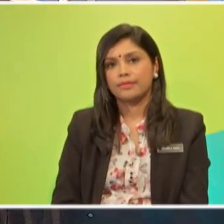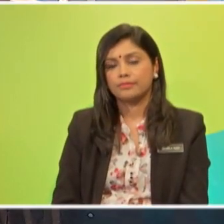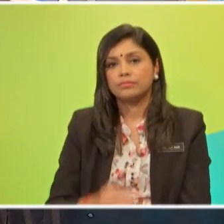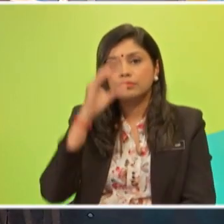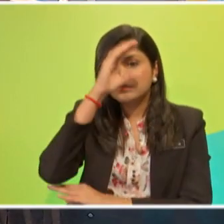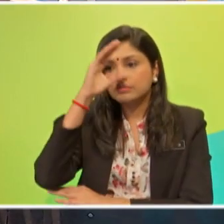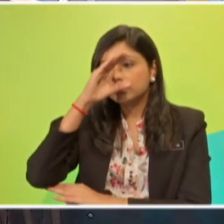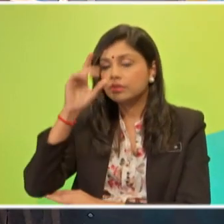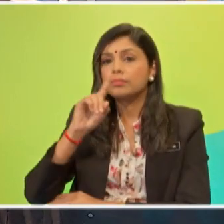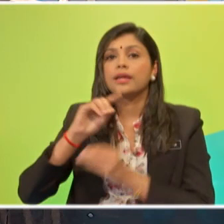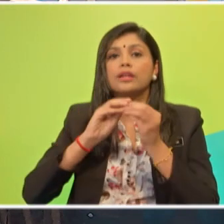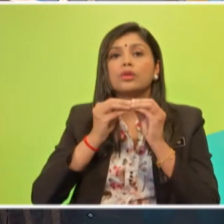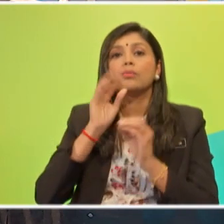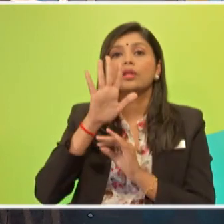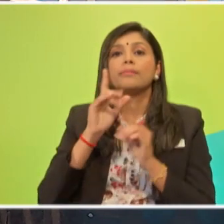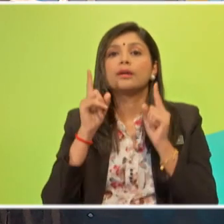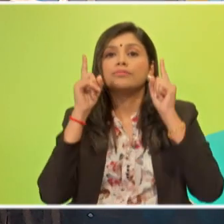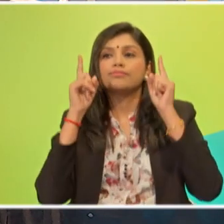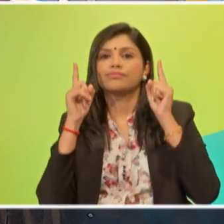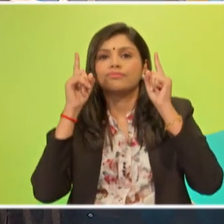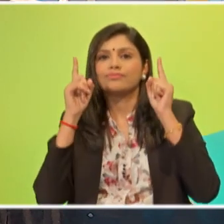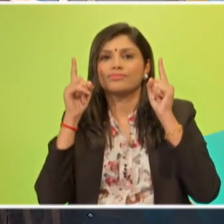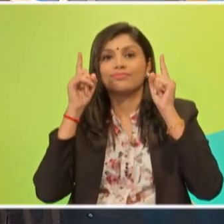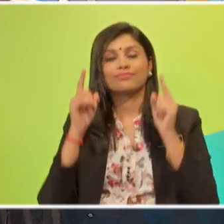satu nombor lima. Nombor lima.